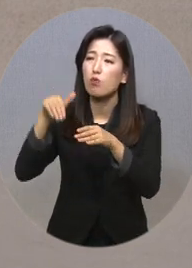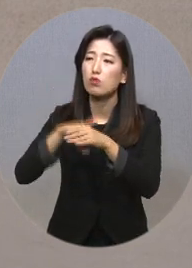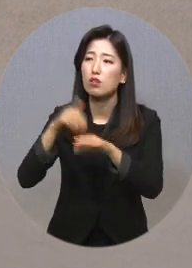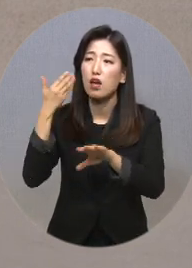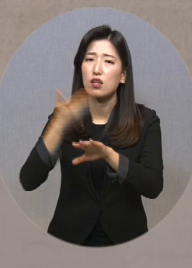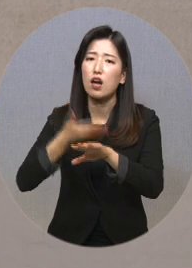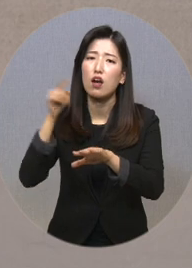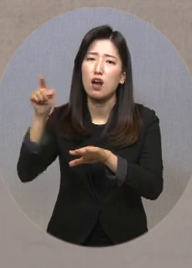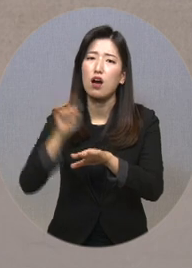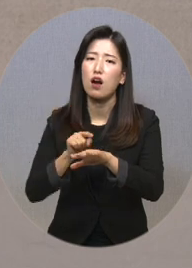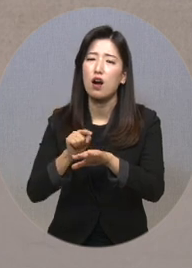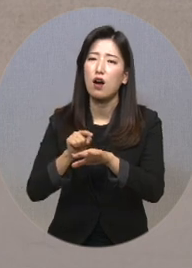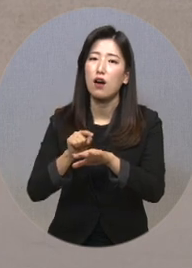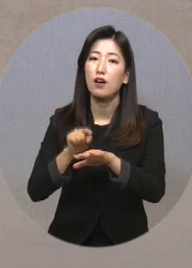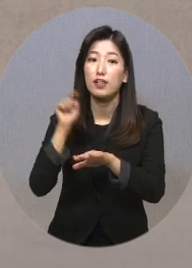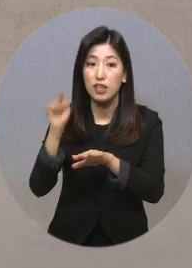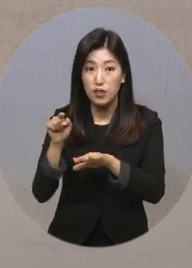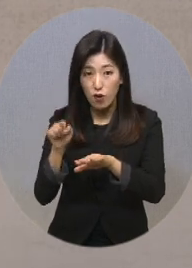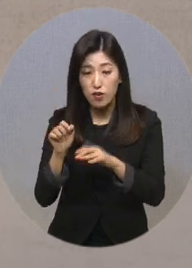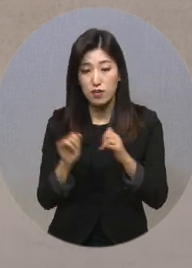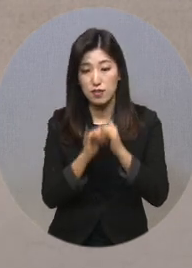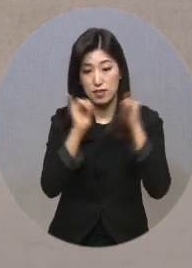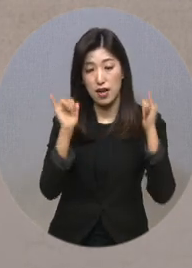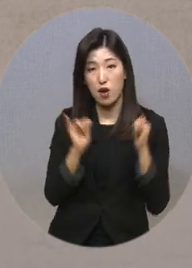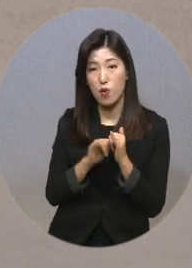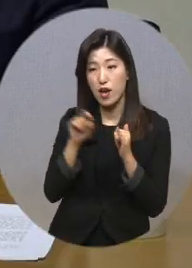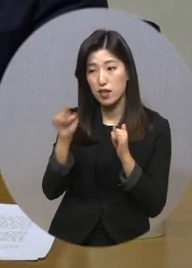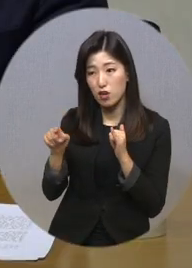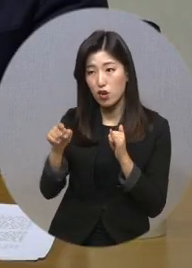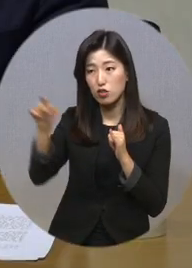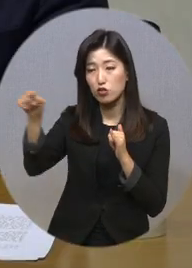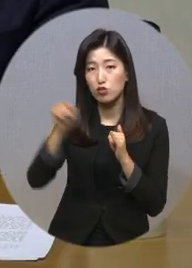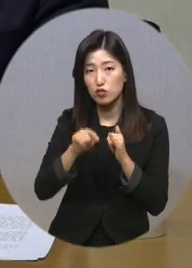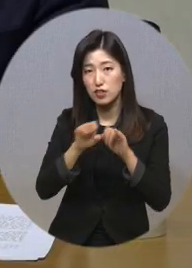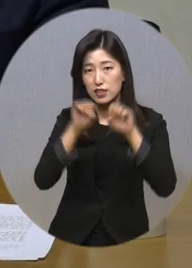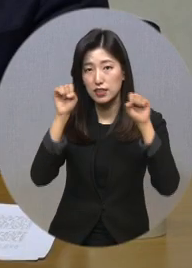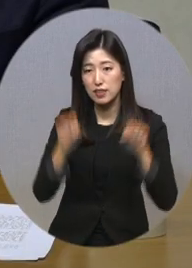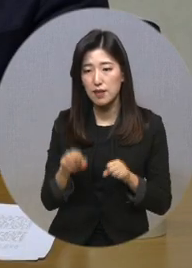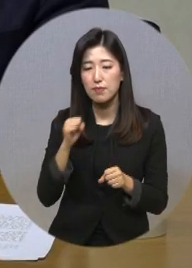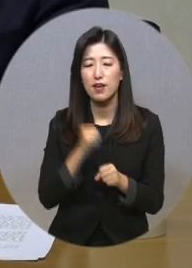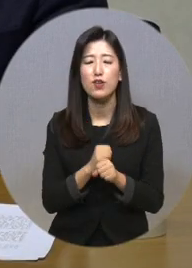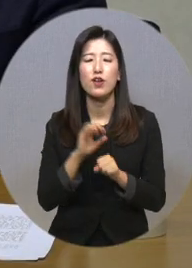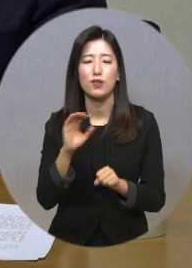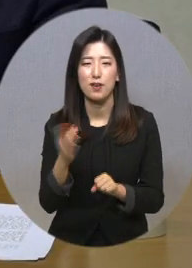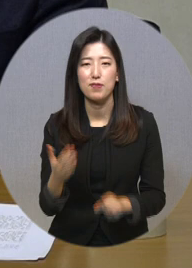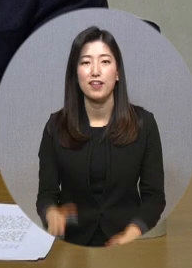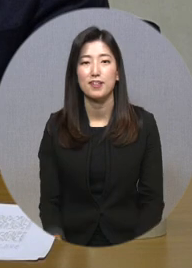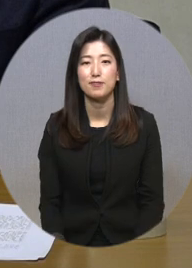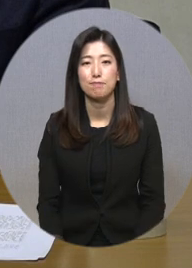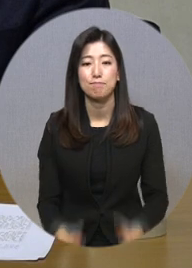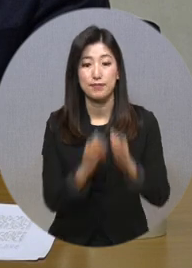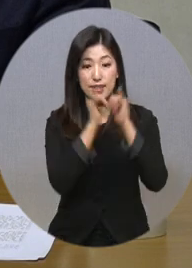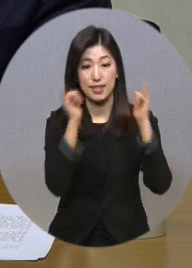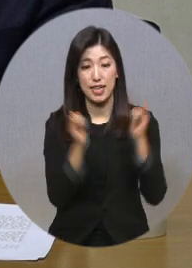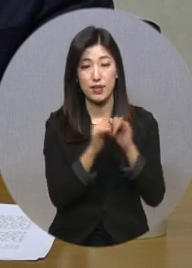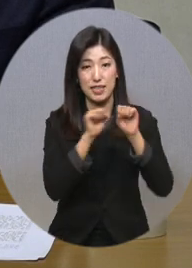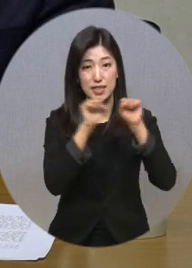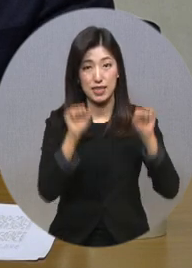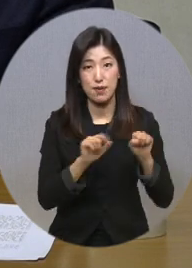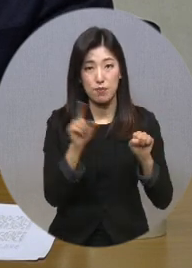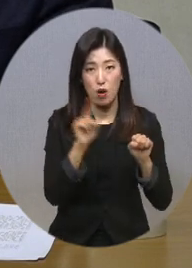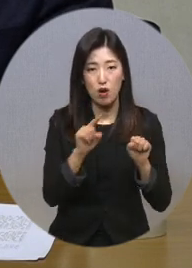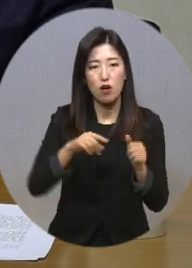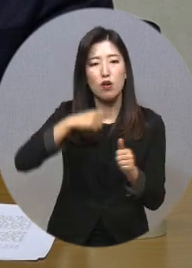사회적 시스템으로 끌어들여야 된다고 저는 보고 있습니다. 사회적 시스템이란 게 무엇이냐 하면은